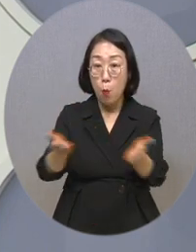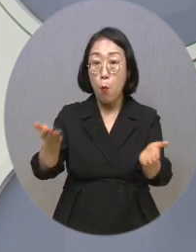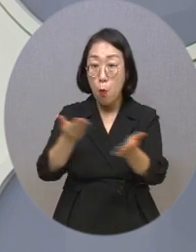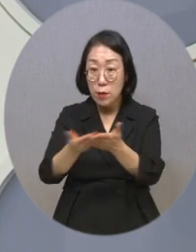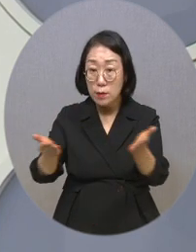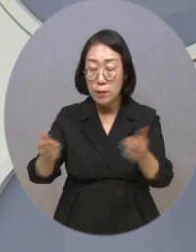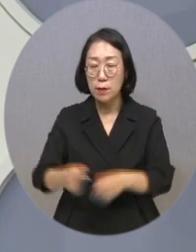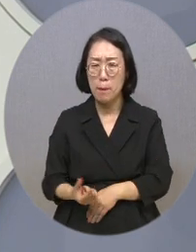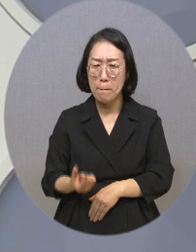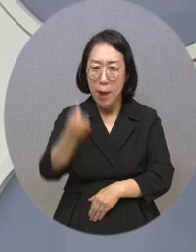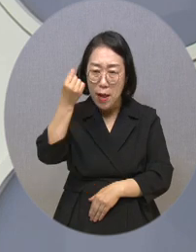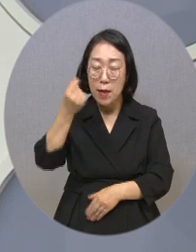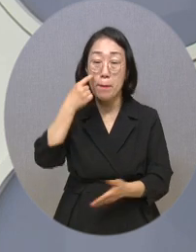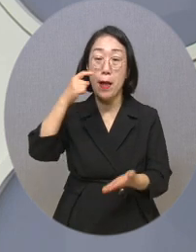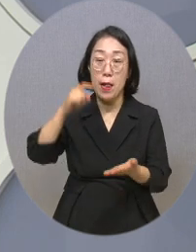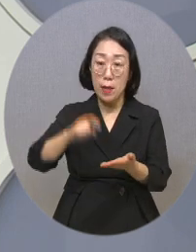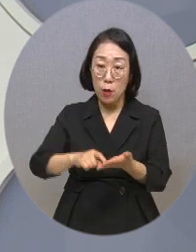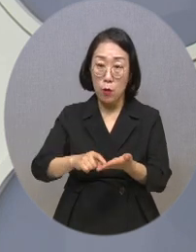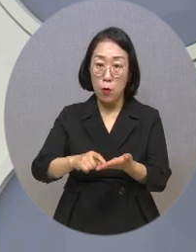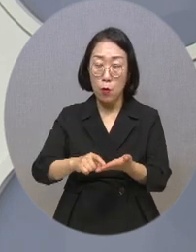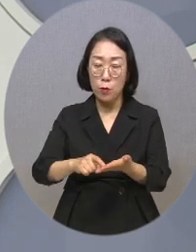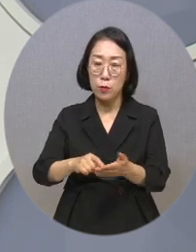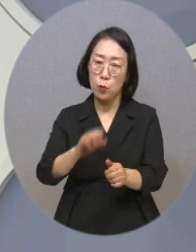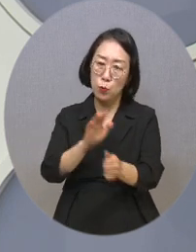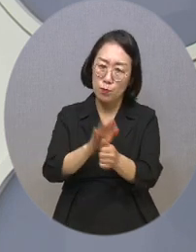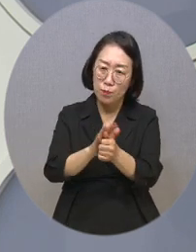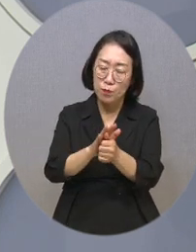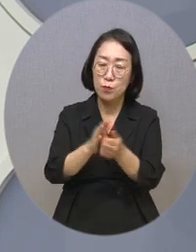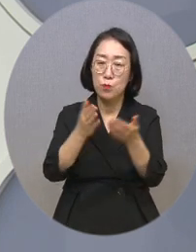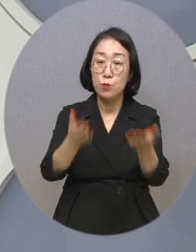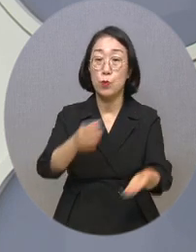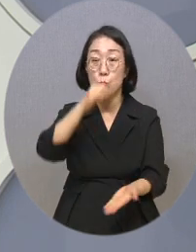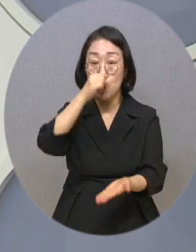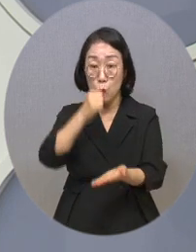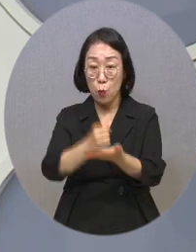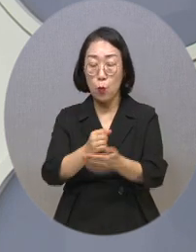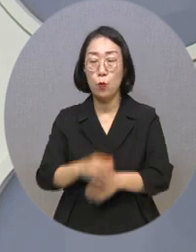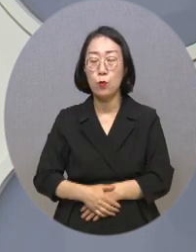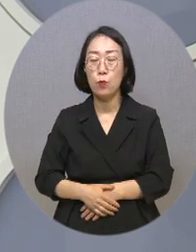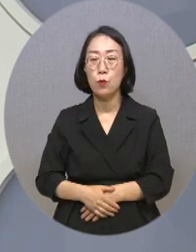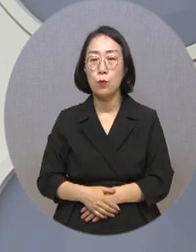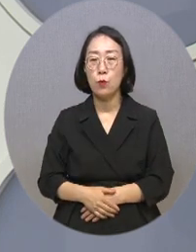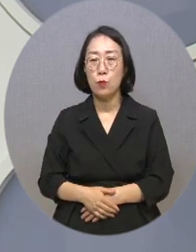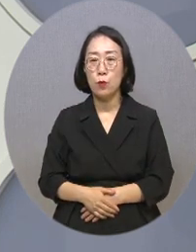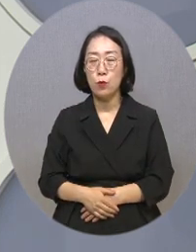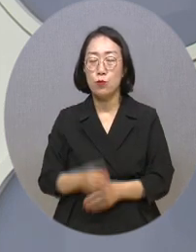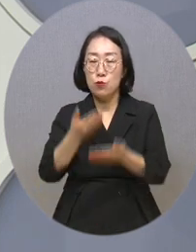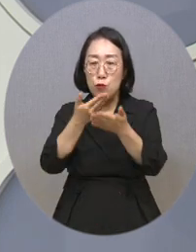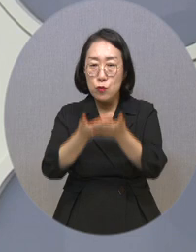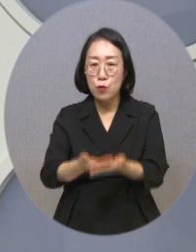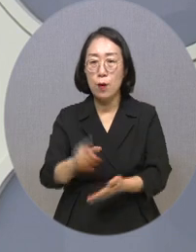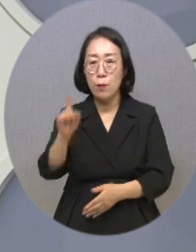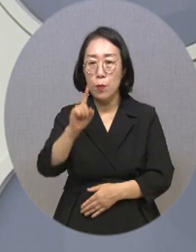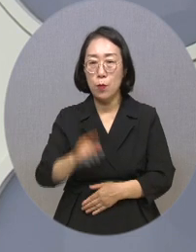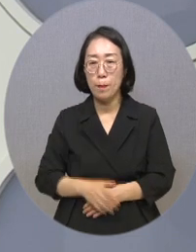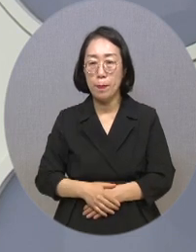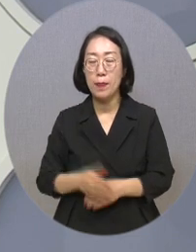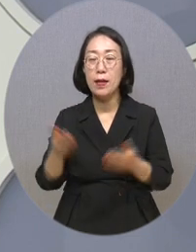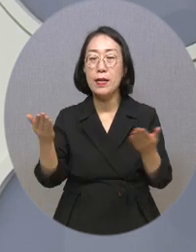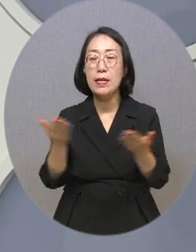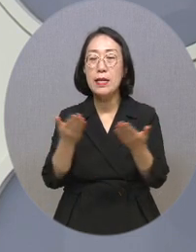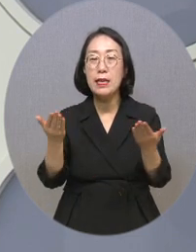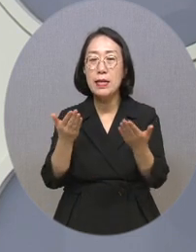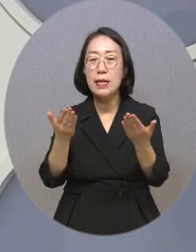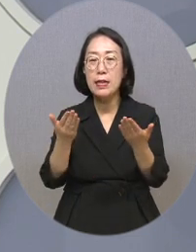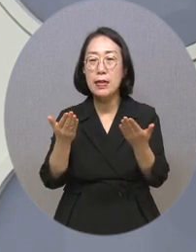조기에 그런 거를 할 수 있는 거를 만들 테고요. 그리고 또 말씀 못 드린 것 중에서 중요한 게 직업을 갖는 게